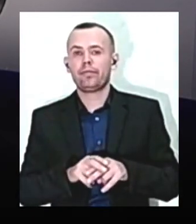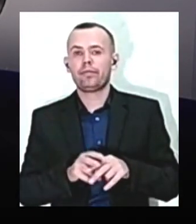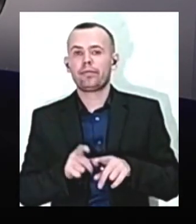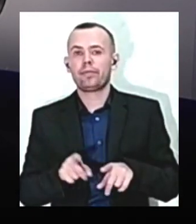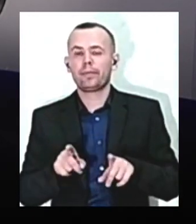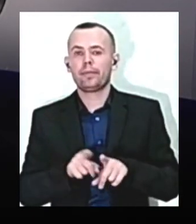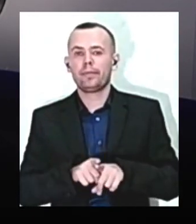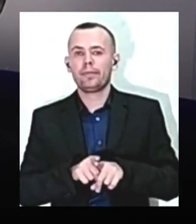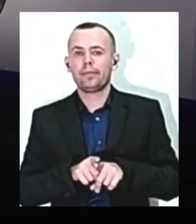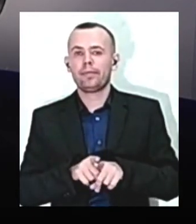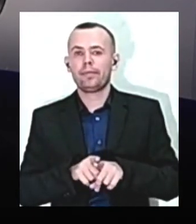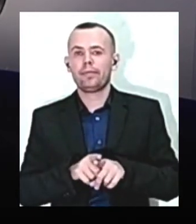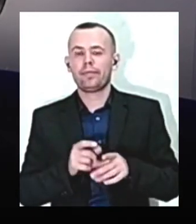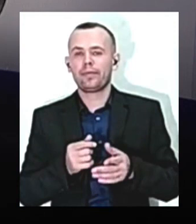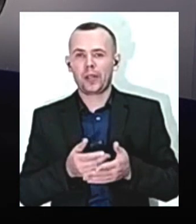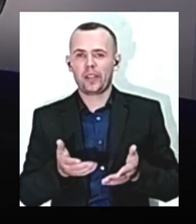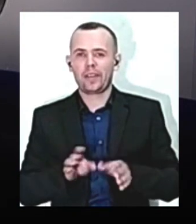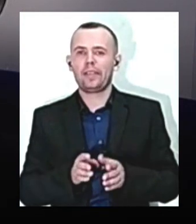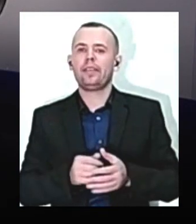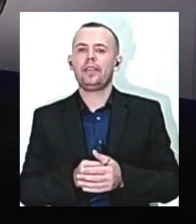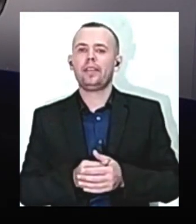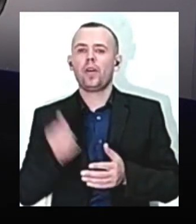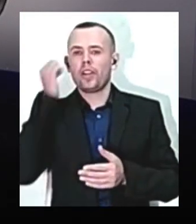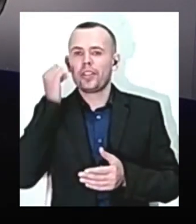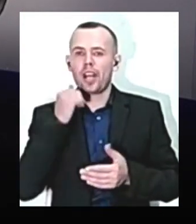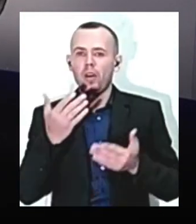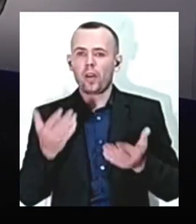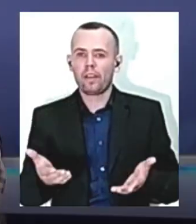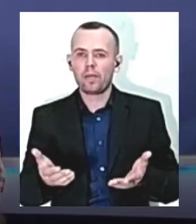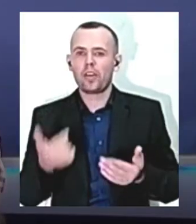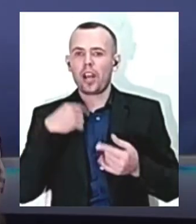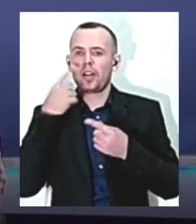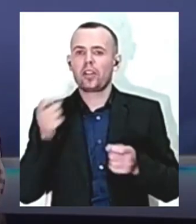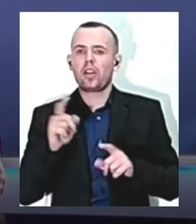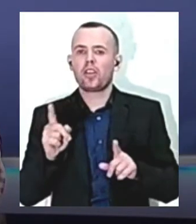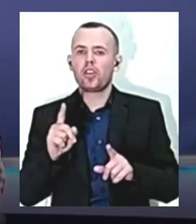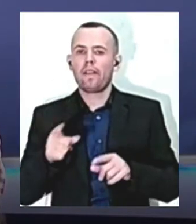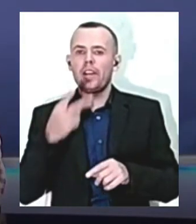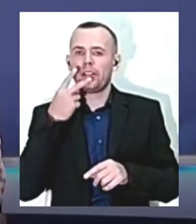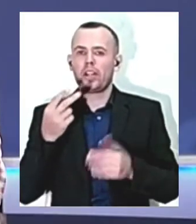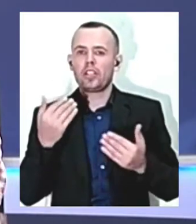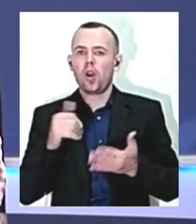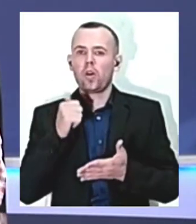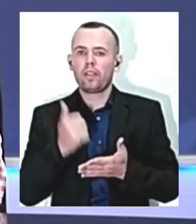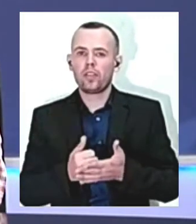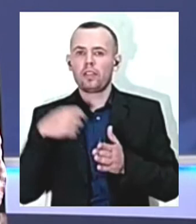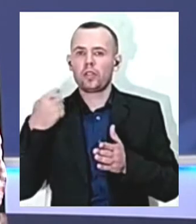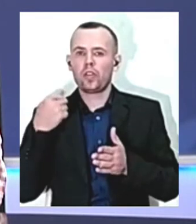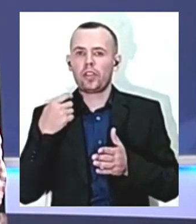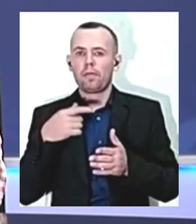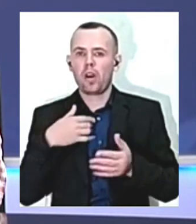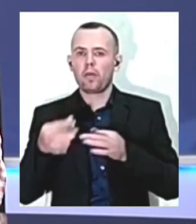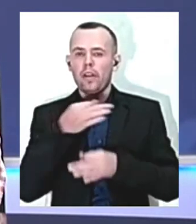одного року. Дякую вам. Я нагадаю, що ви дивились сьогодні головне. У студії ми обговорювали результати